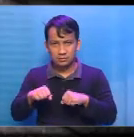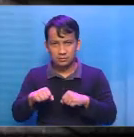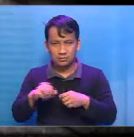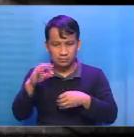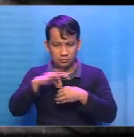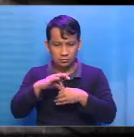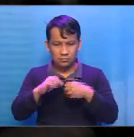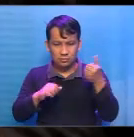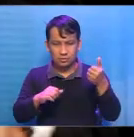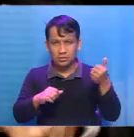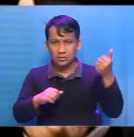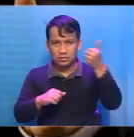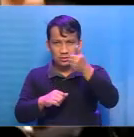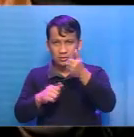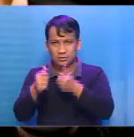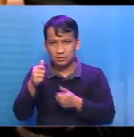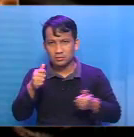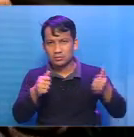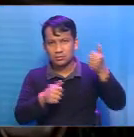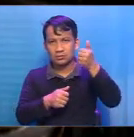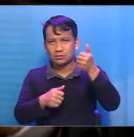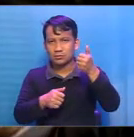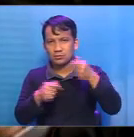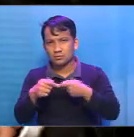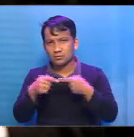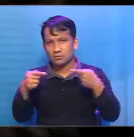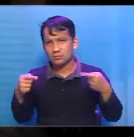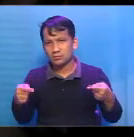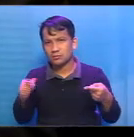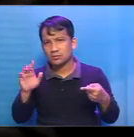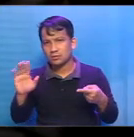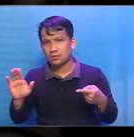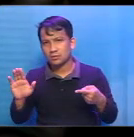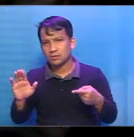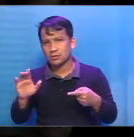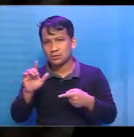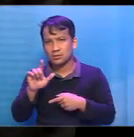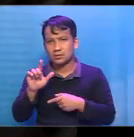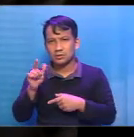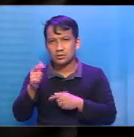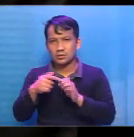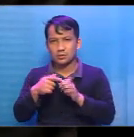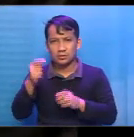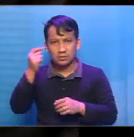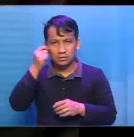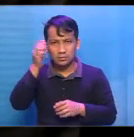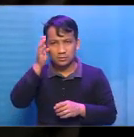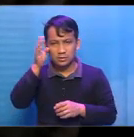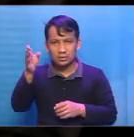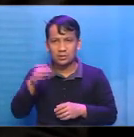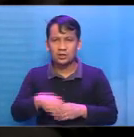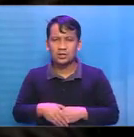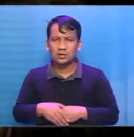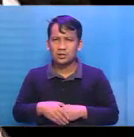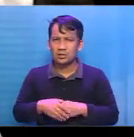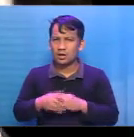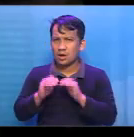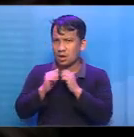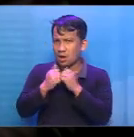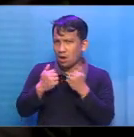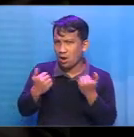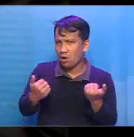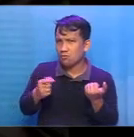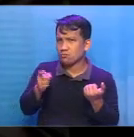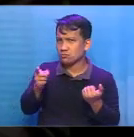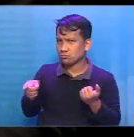maupo siyang Speaker. Natural umangal ang oposisyon sa pangunguna ni Liberal Party Congressman Teddy Bagilat. Paano raw naging pinuno